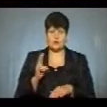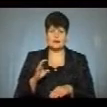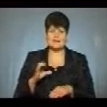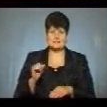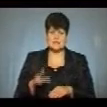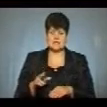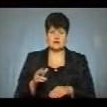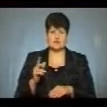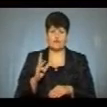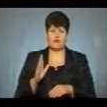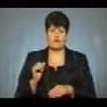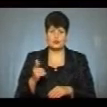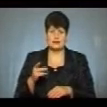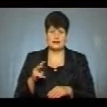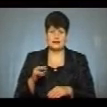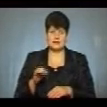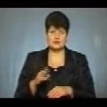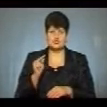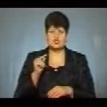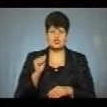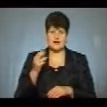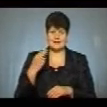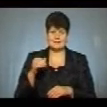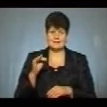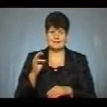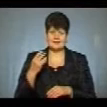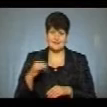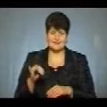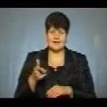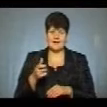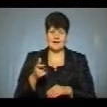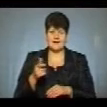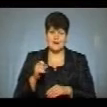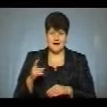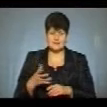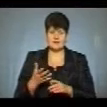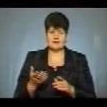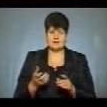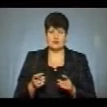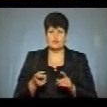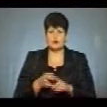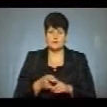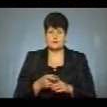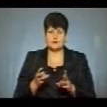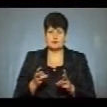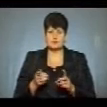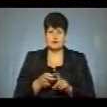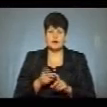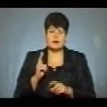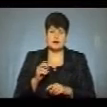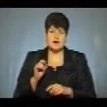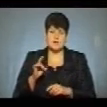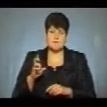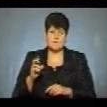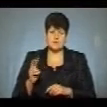вуглецю двохвалентного, тобто чадного газу, який сполучається з гемоглобіном крові, утворює сполуку карбоксигемоглобін,